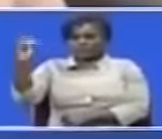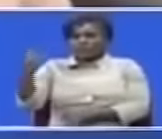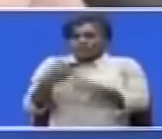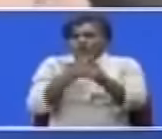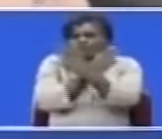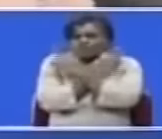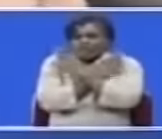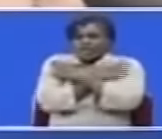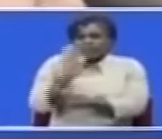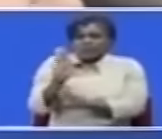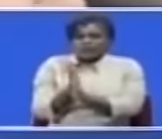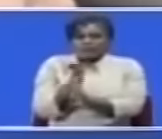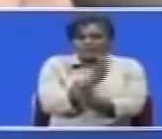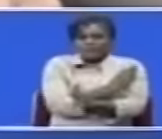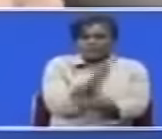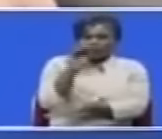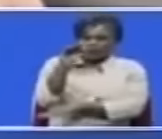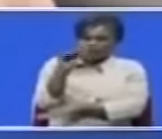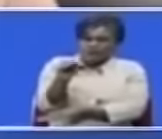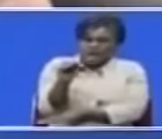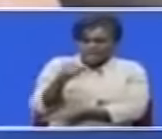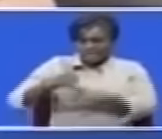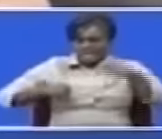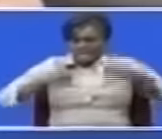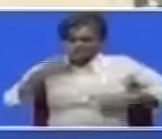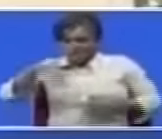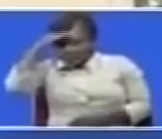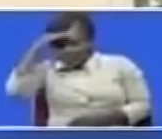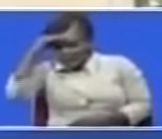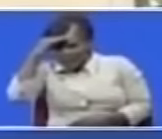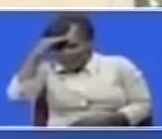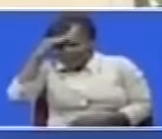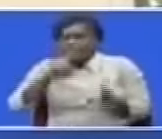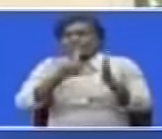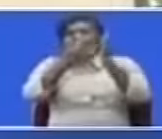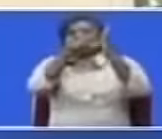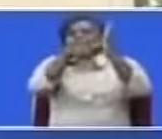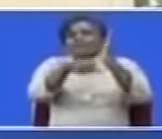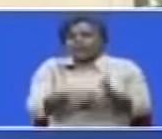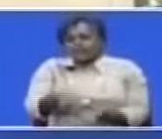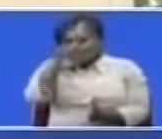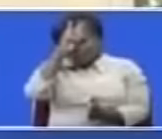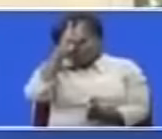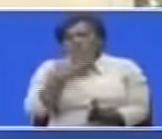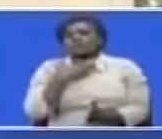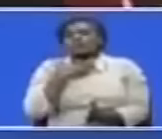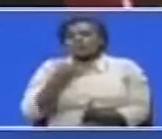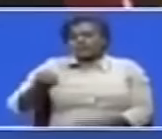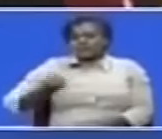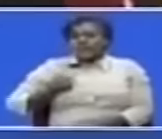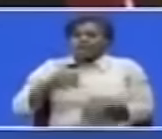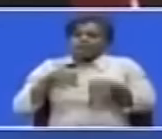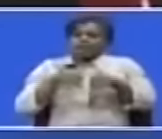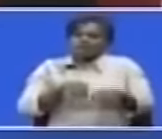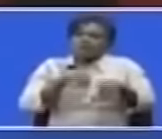kwa rafikie kabla ya kumuomba jumuike naye kwenye bar. Inaarifiwa baadaye afisa huyo alimtaka msichana andamane